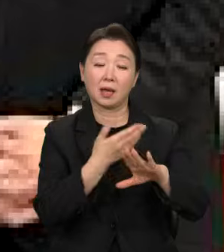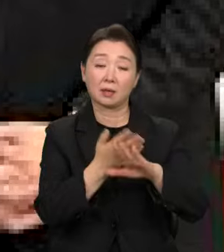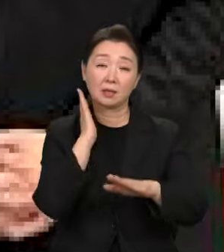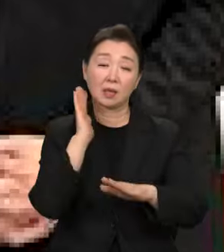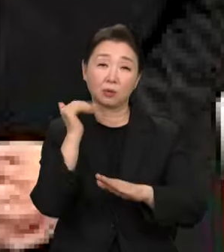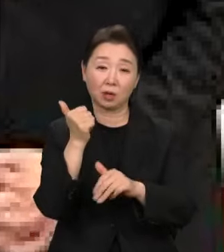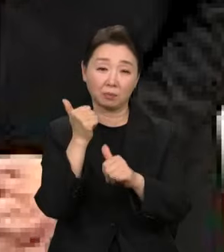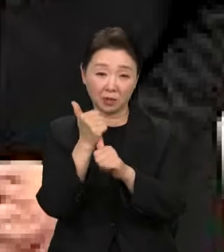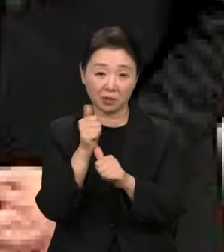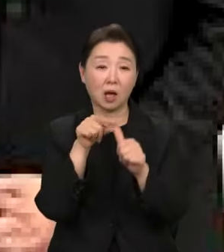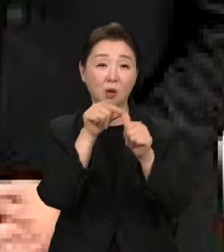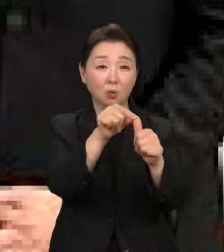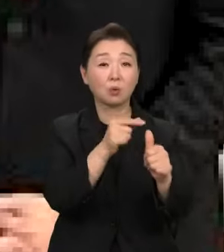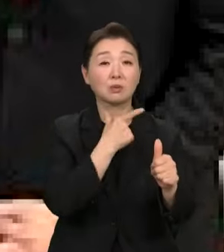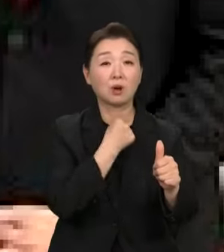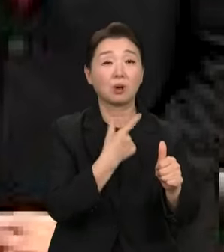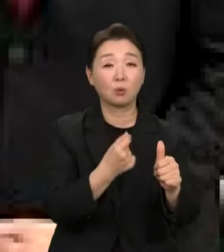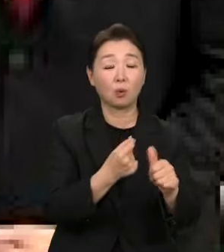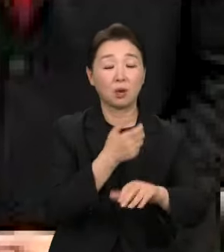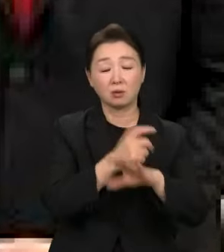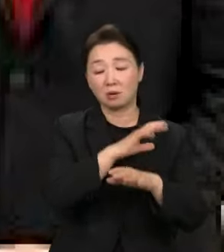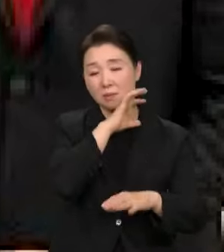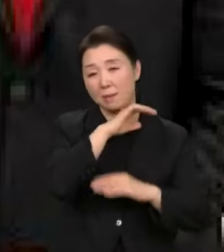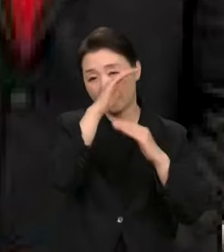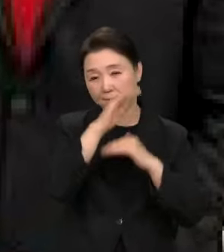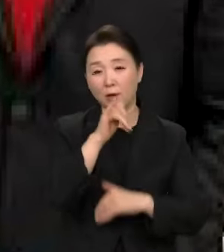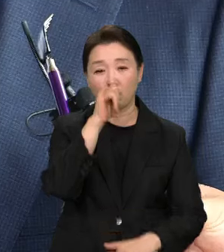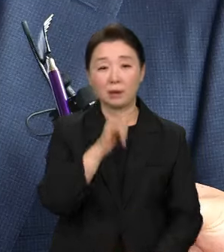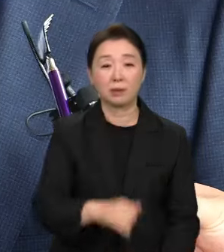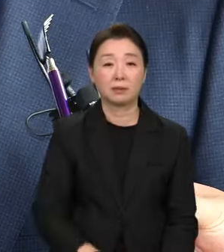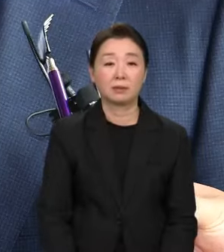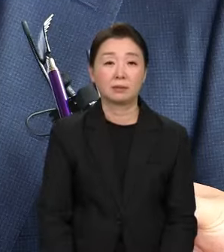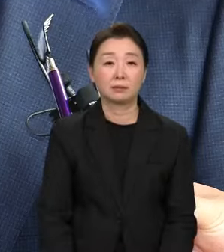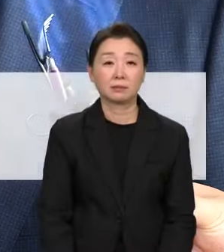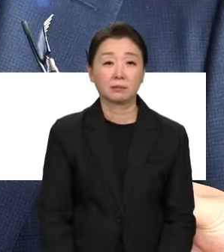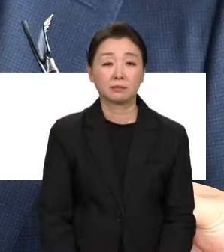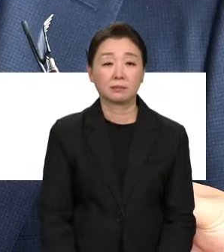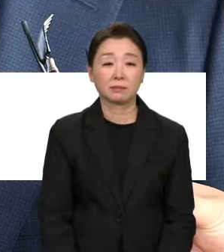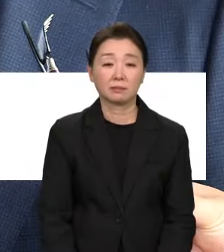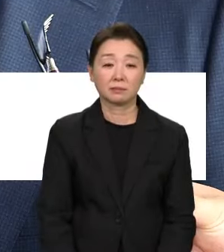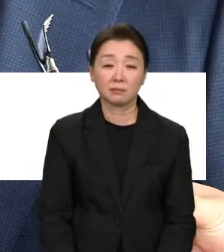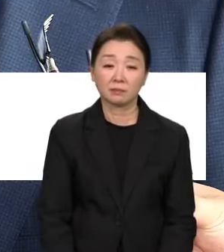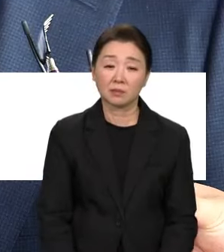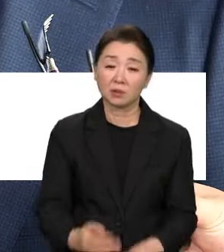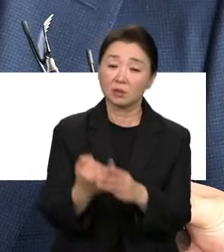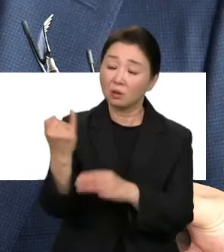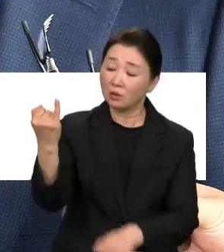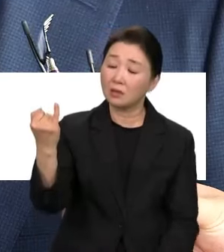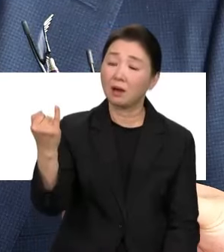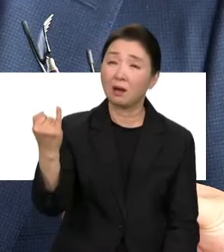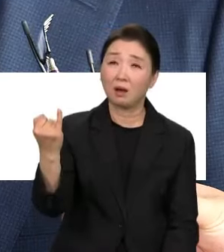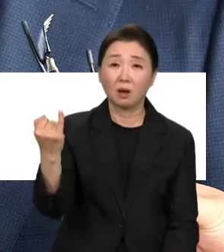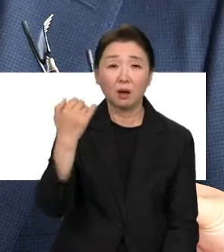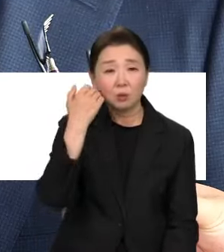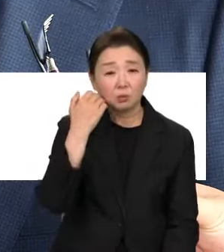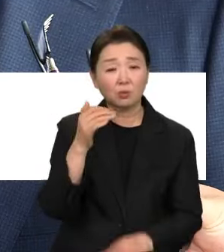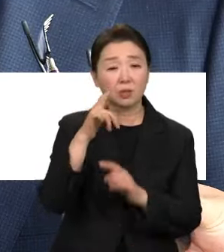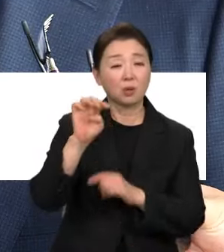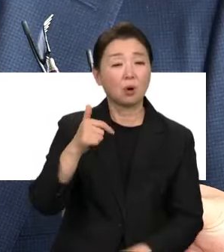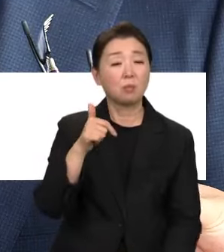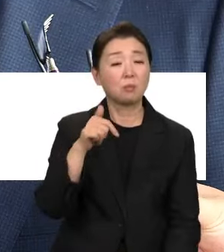대통령실 비서관을 공천하려 한다며 반발하는 내용이 담겼습니다. 아주 그냥 여사한테 이혼모